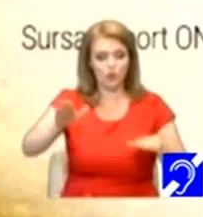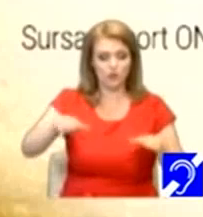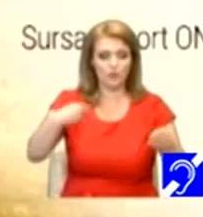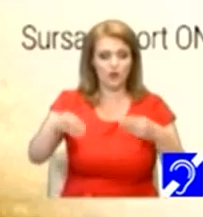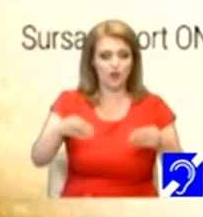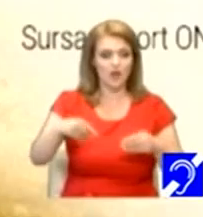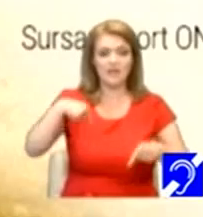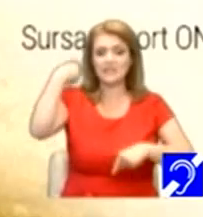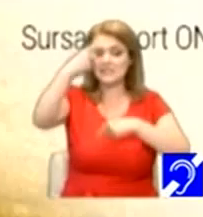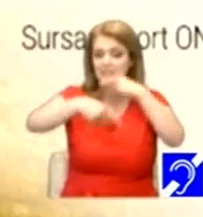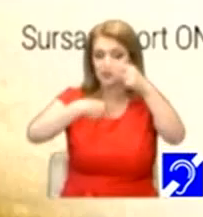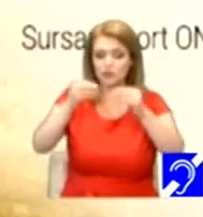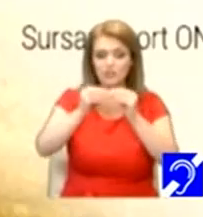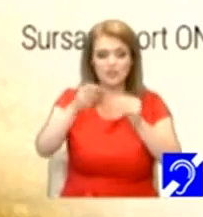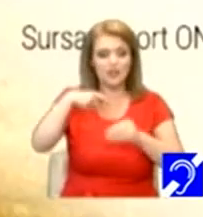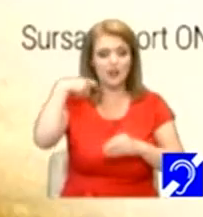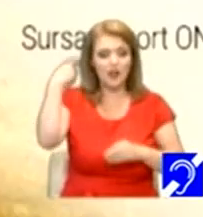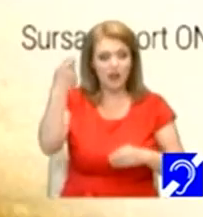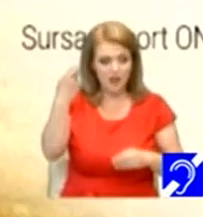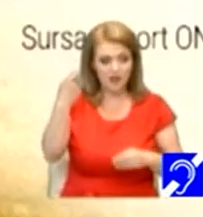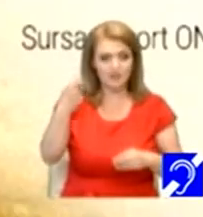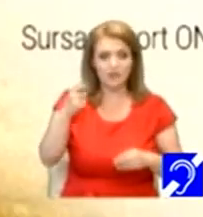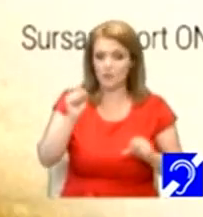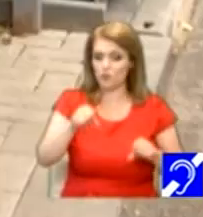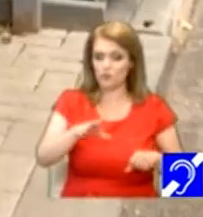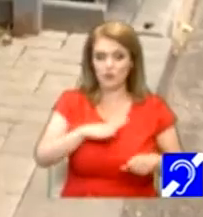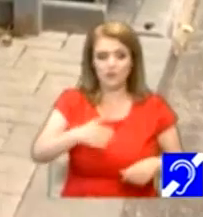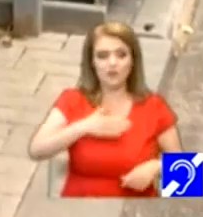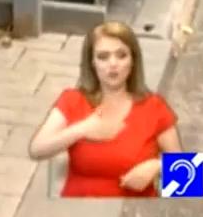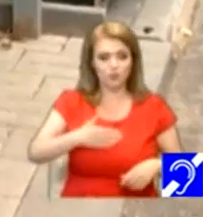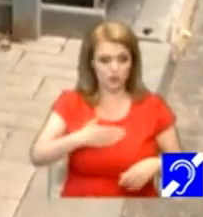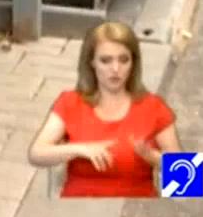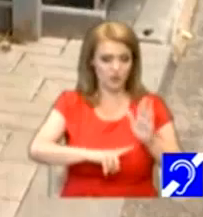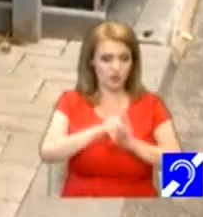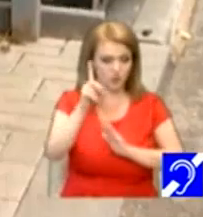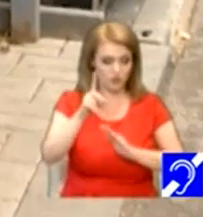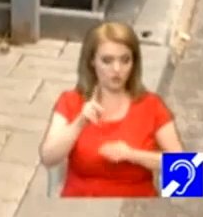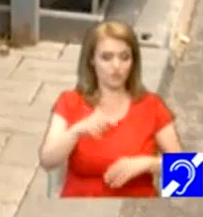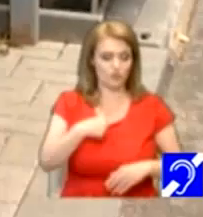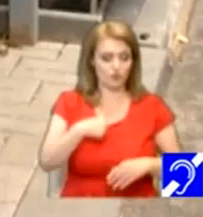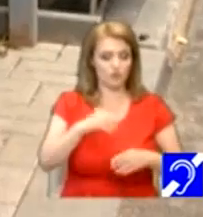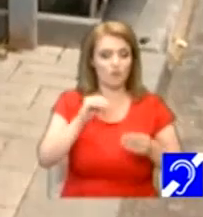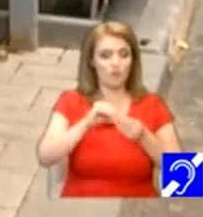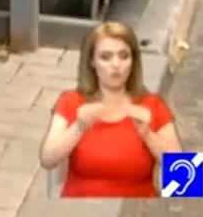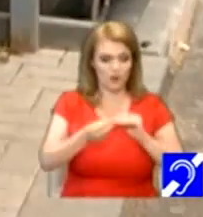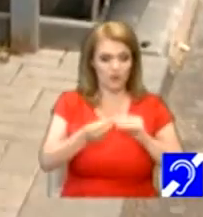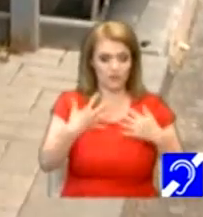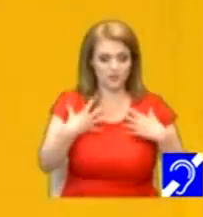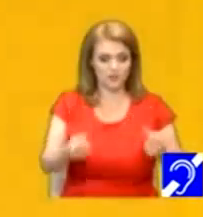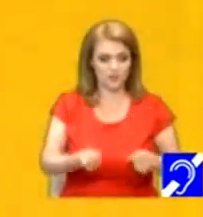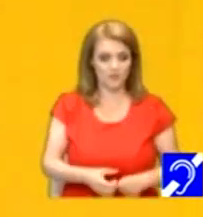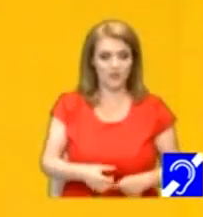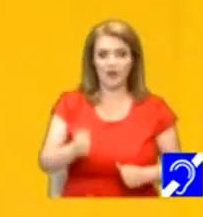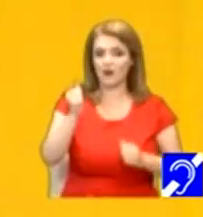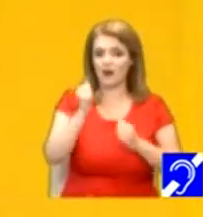și noi și planeta riscăm să ne sufocăm la propriu de acest material. Potrivit Organizației Mondiale a Sănătății, în fiecare an un om consumă în